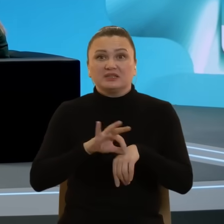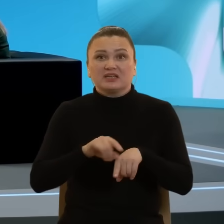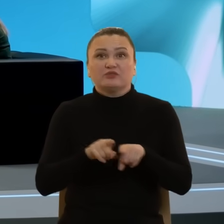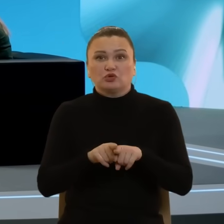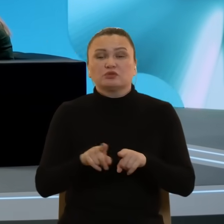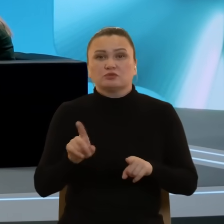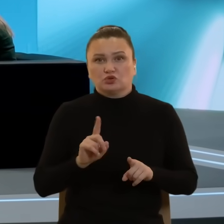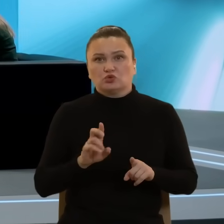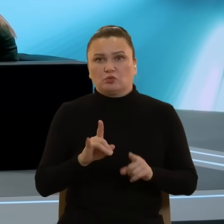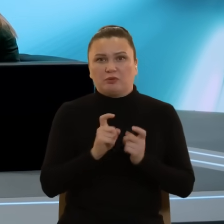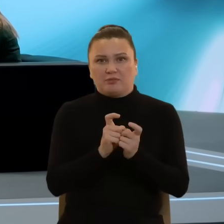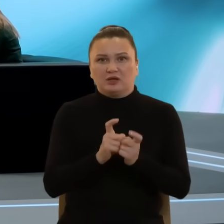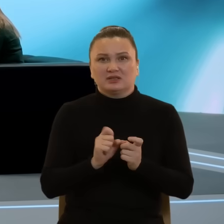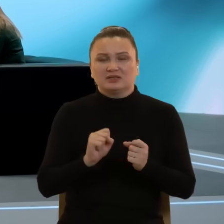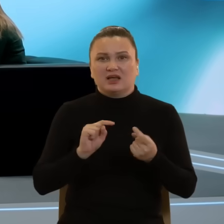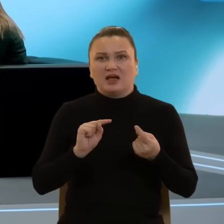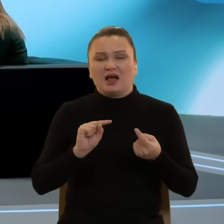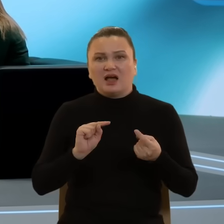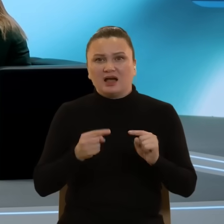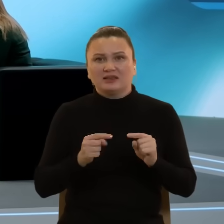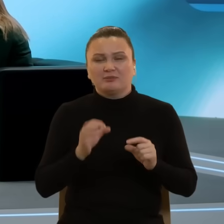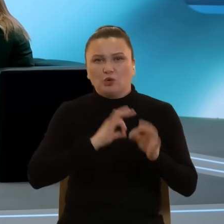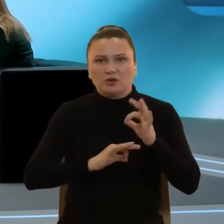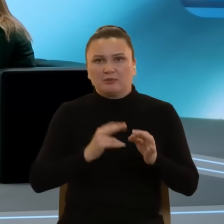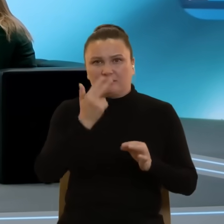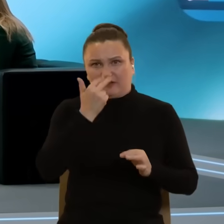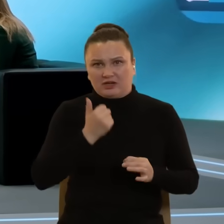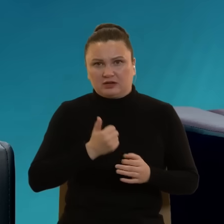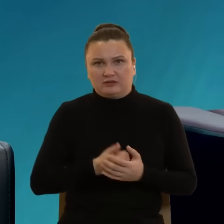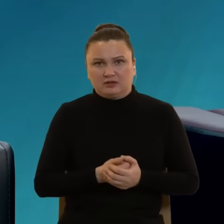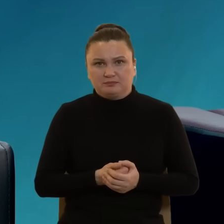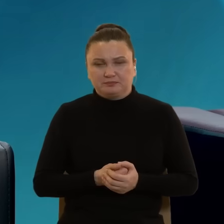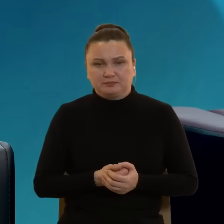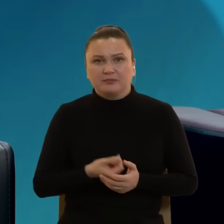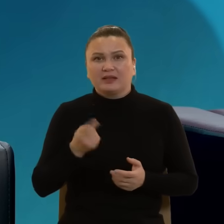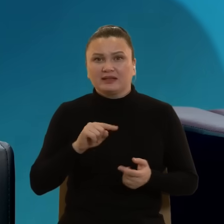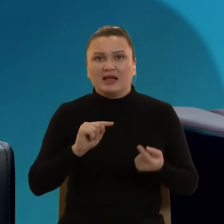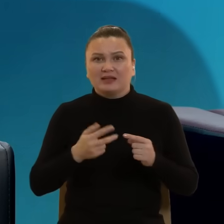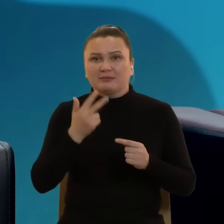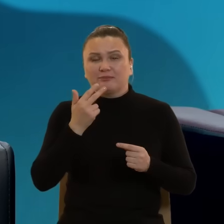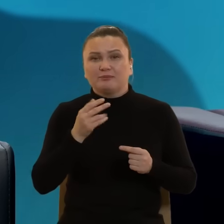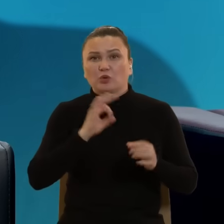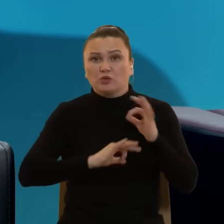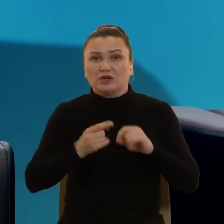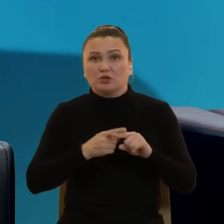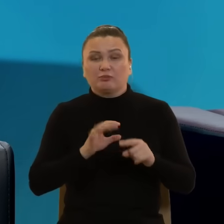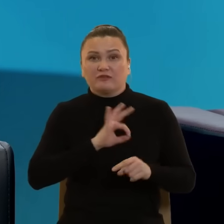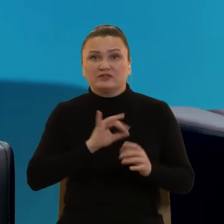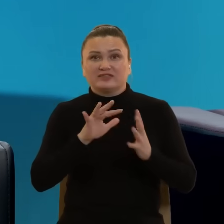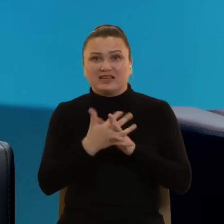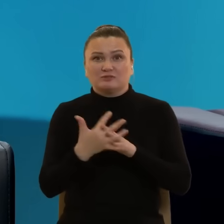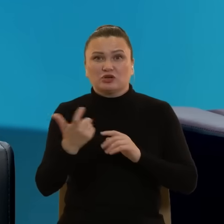числе, направленных на борьбу с антибиотикорезистентностью. То есть те антибиотики, которые используются в сельском хозяйстве для